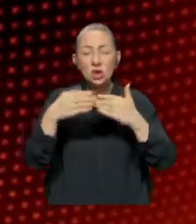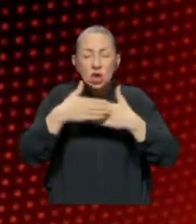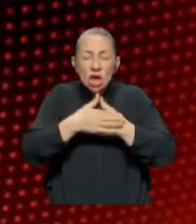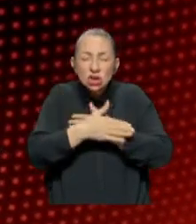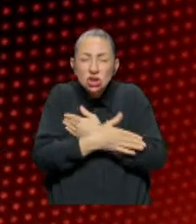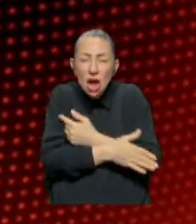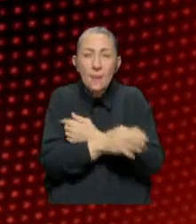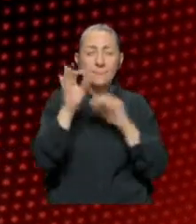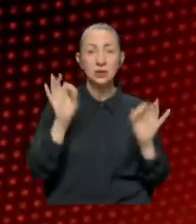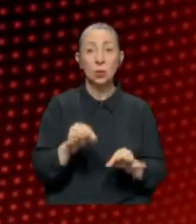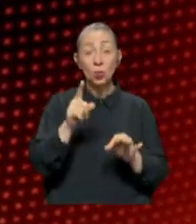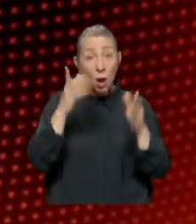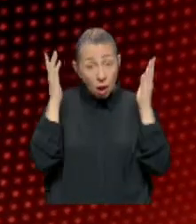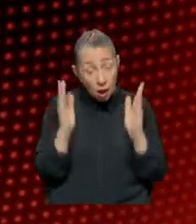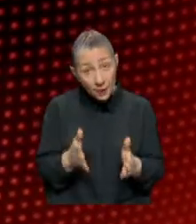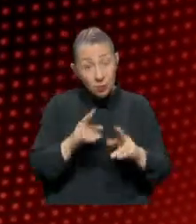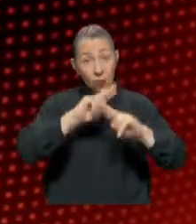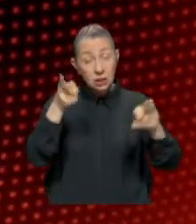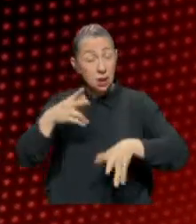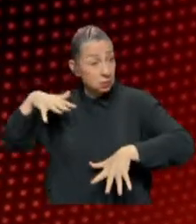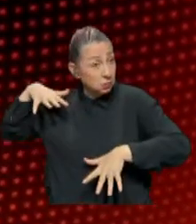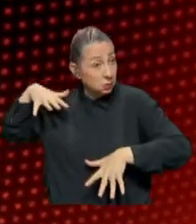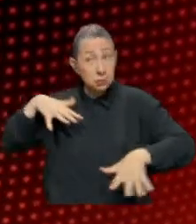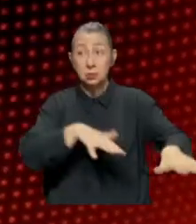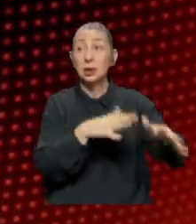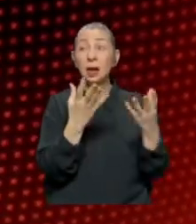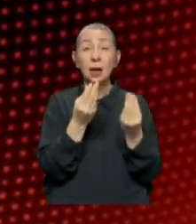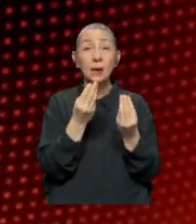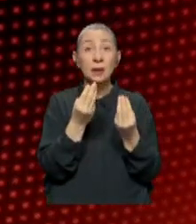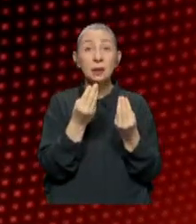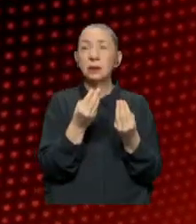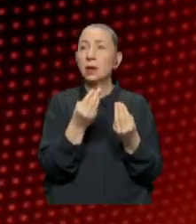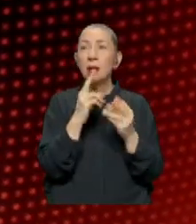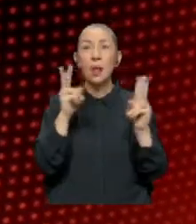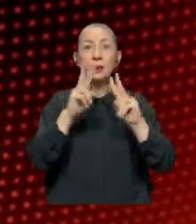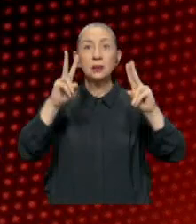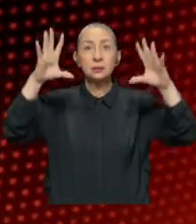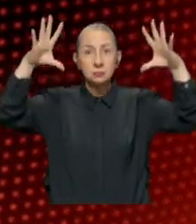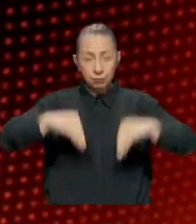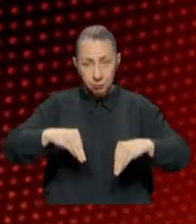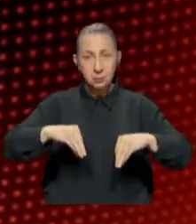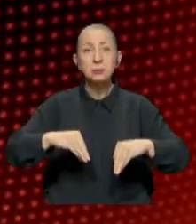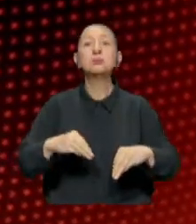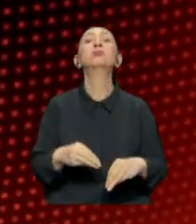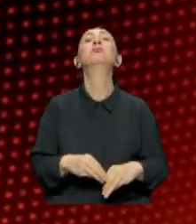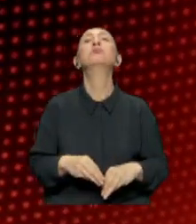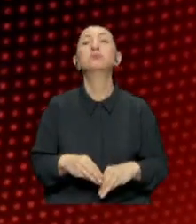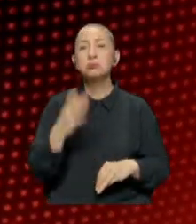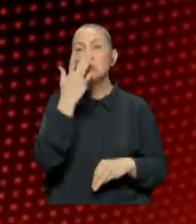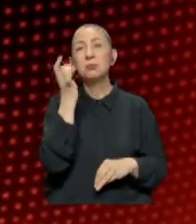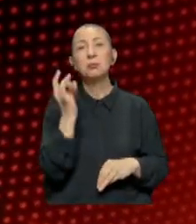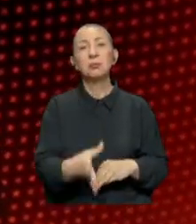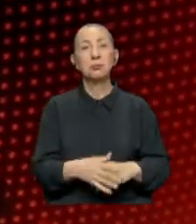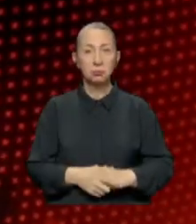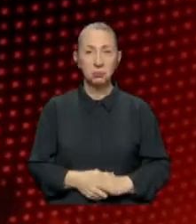yarısı başlatıldı. Buna rağmen mağazaya akın eden kalabalığın dağılması için elektrikler de kesildi ama aldırış eden